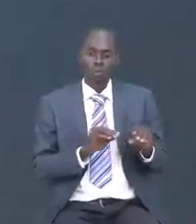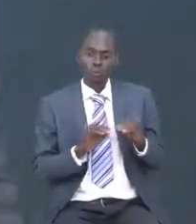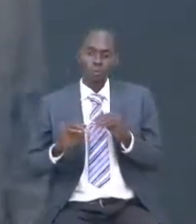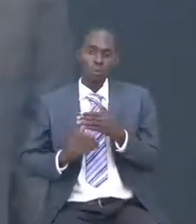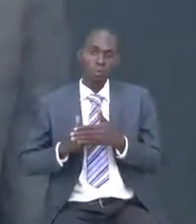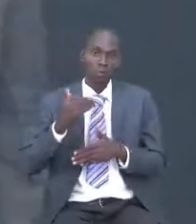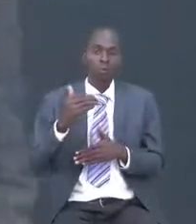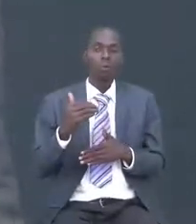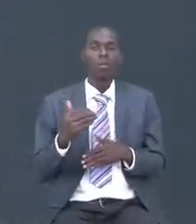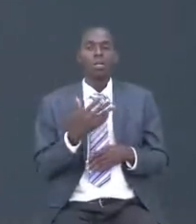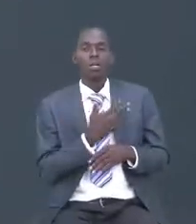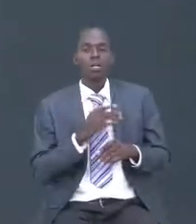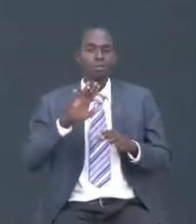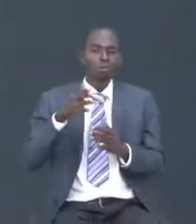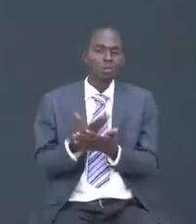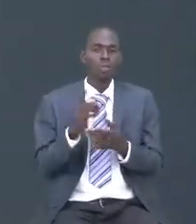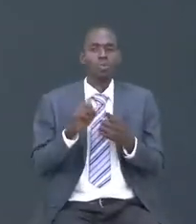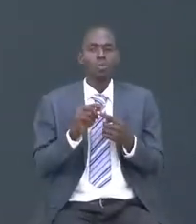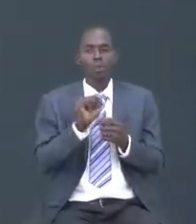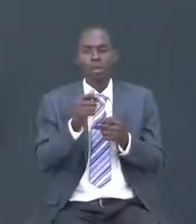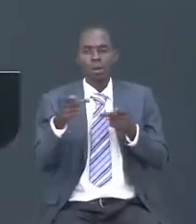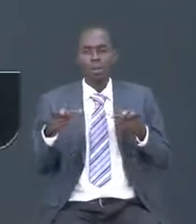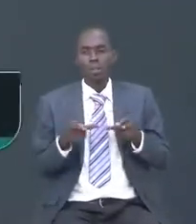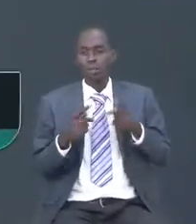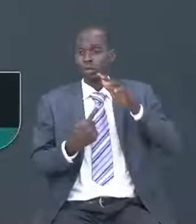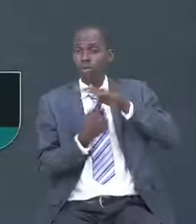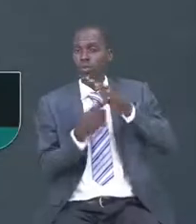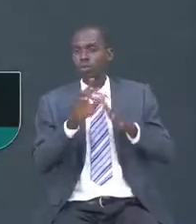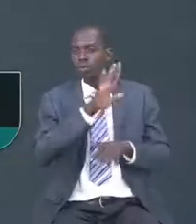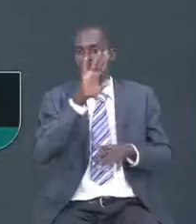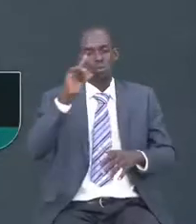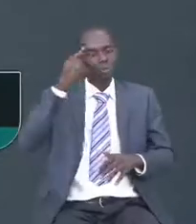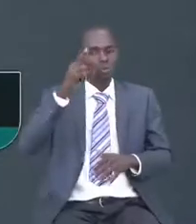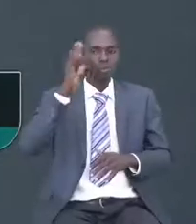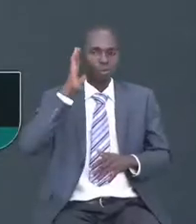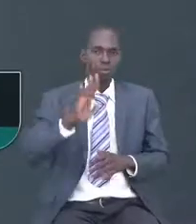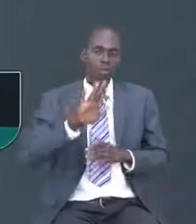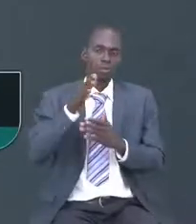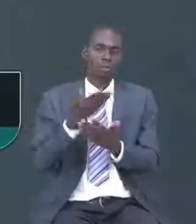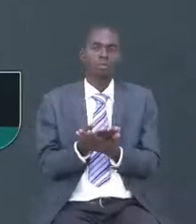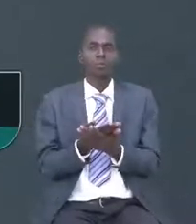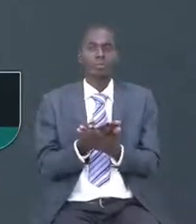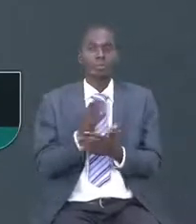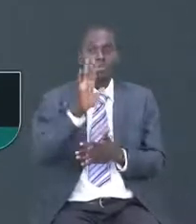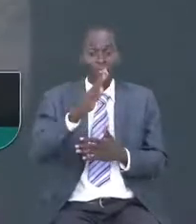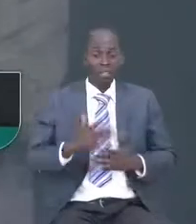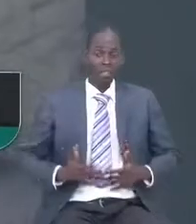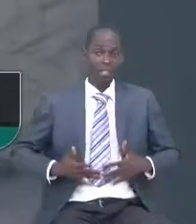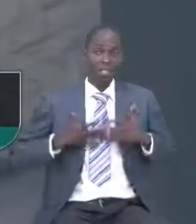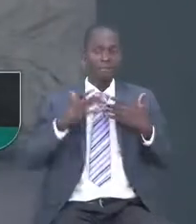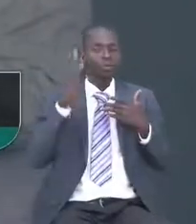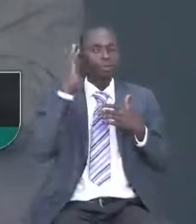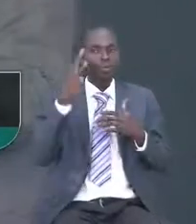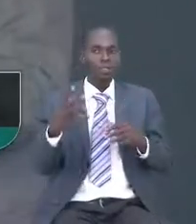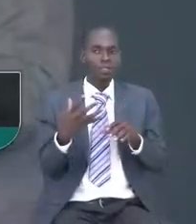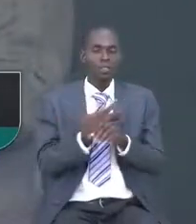Alors ensuite, pour que vous puissiez atteindre là où vous n'avez jamais pensé atteindre. Ta vie prendra